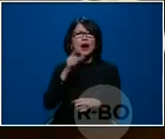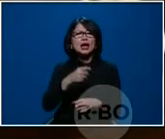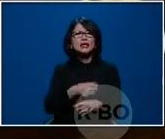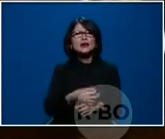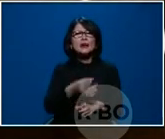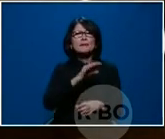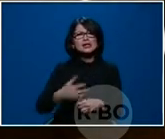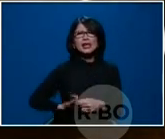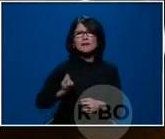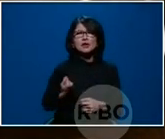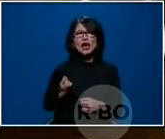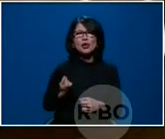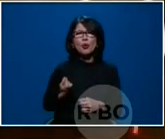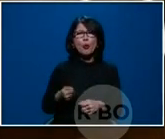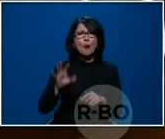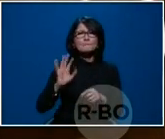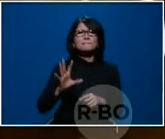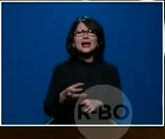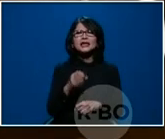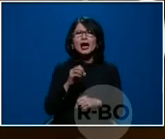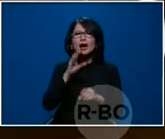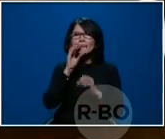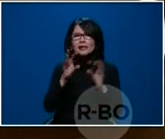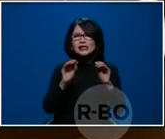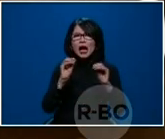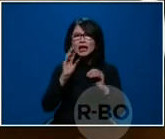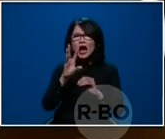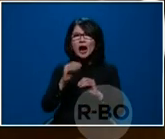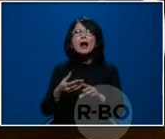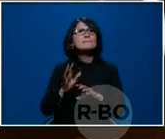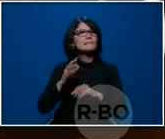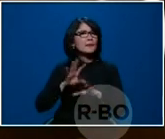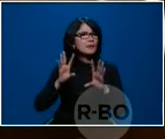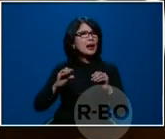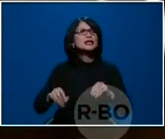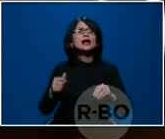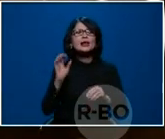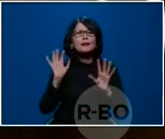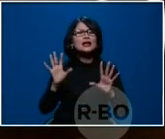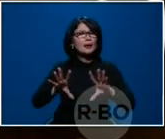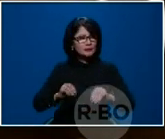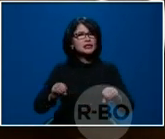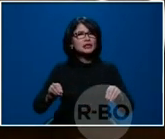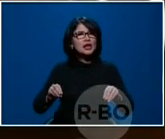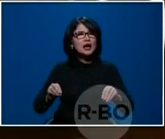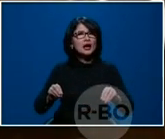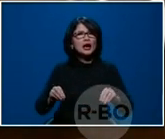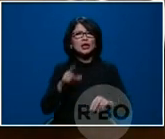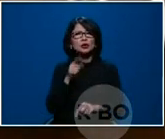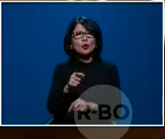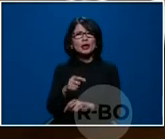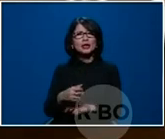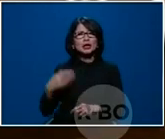mengatakan banyak bicara banyak bekerja bukan hanya banyak bekerja tanpa bicara tugas pemimpin